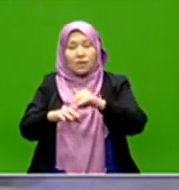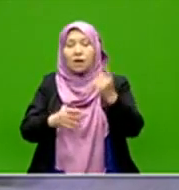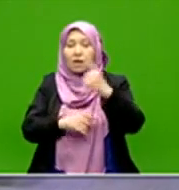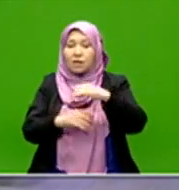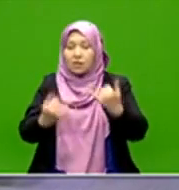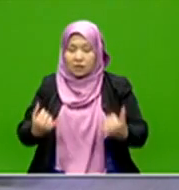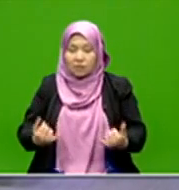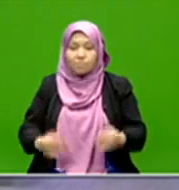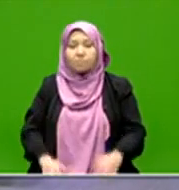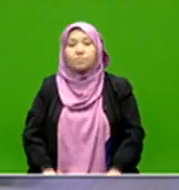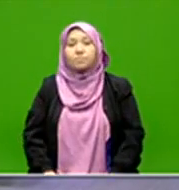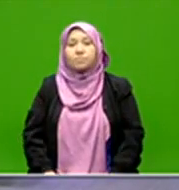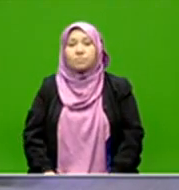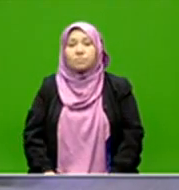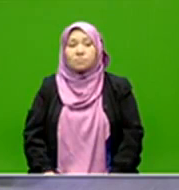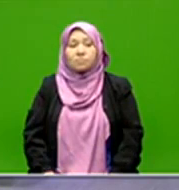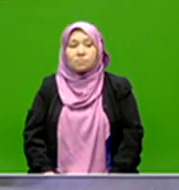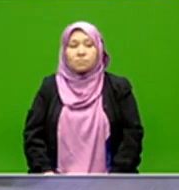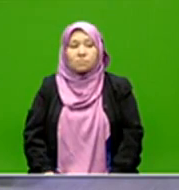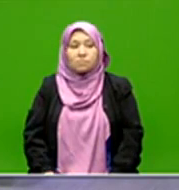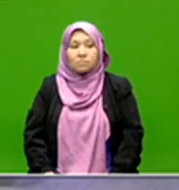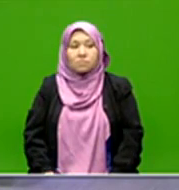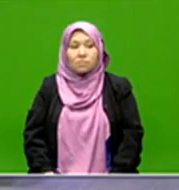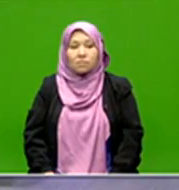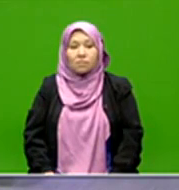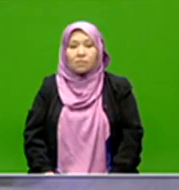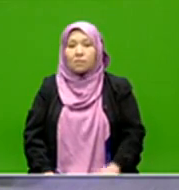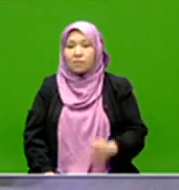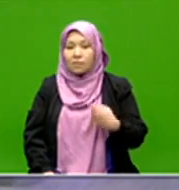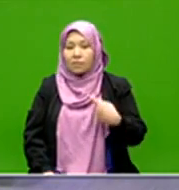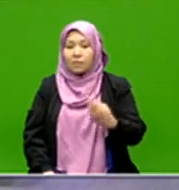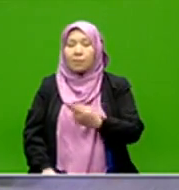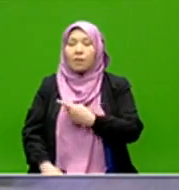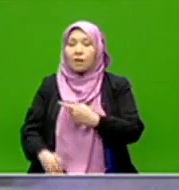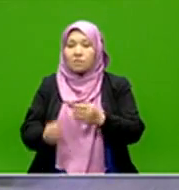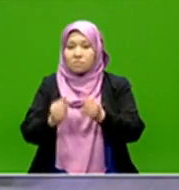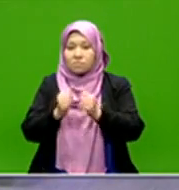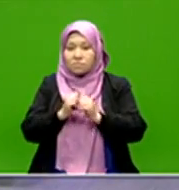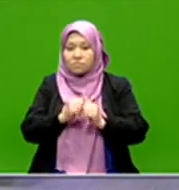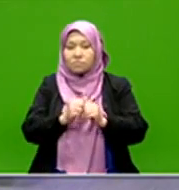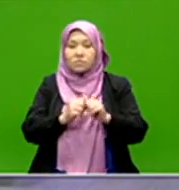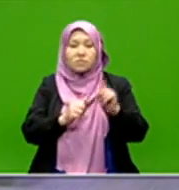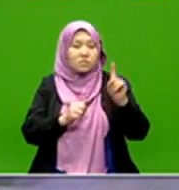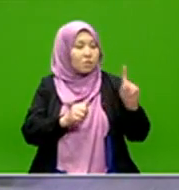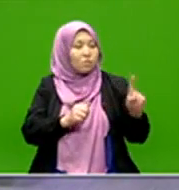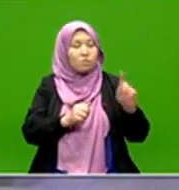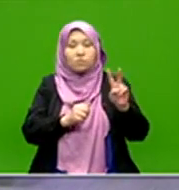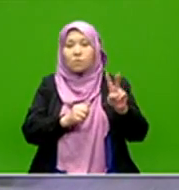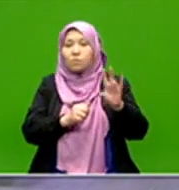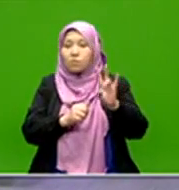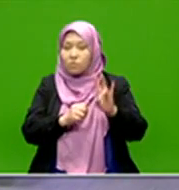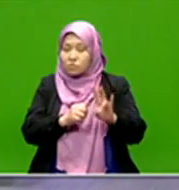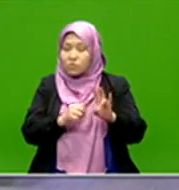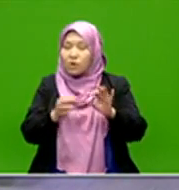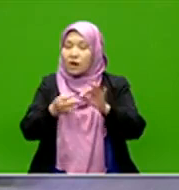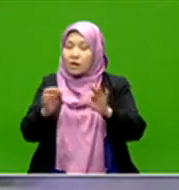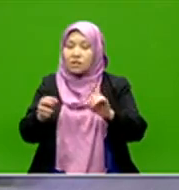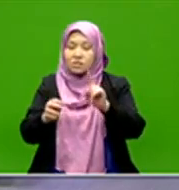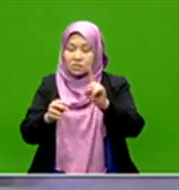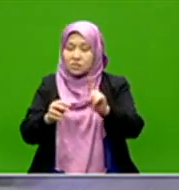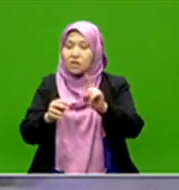insya-Allah taala. Baik. Jadi kita boleh Ustaz ya, kita sama baca ayat 127 hingga ayat